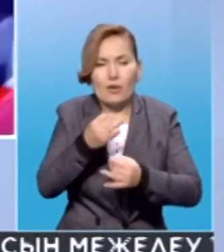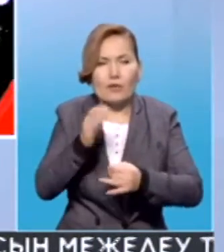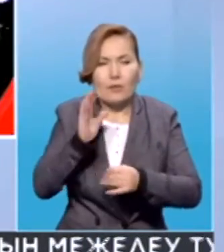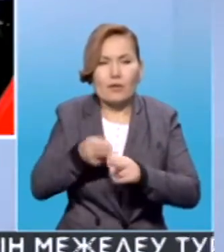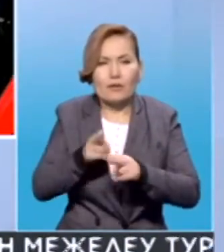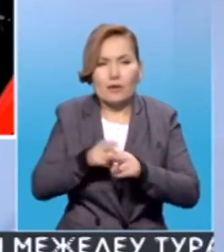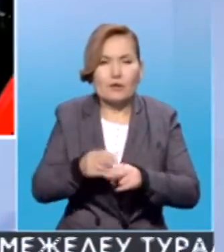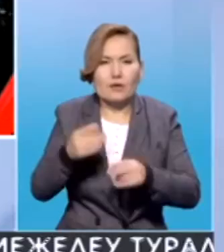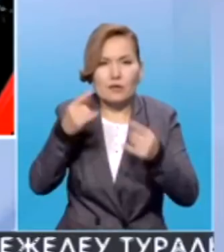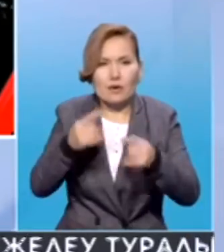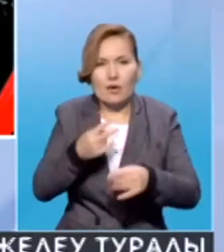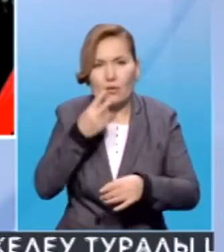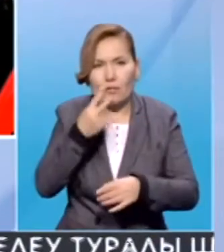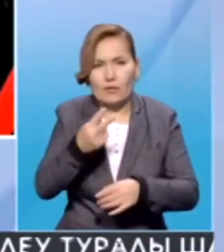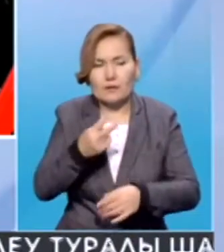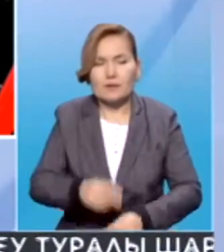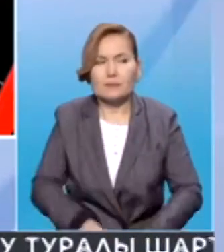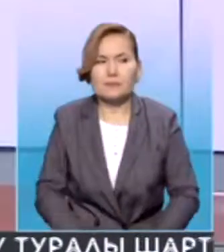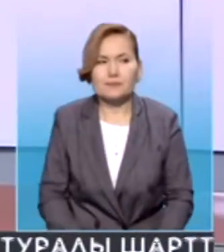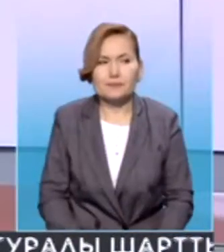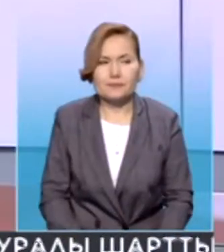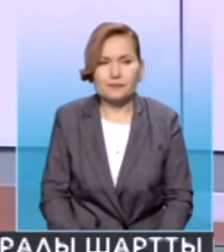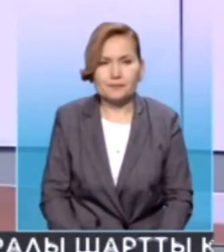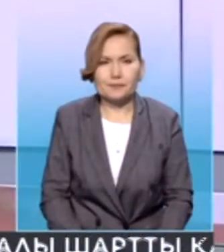Ұлттық арнамен бірге болыңыздар.